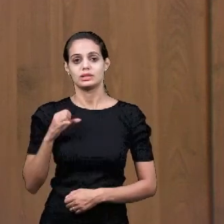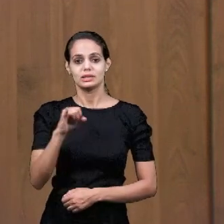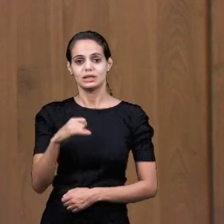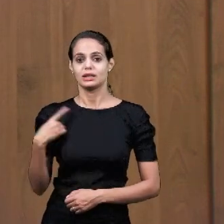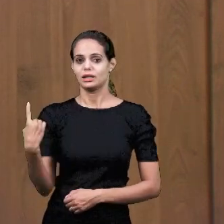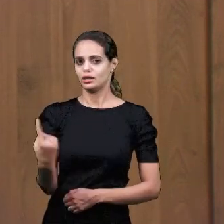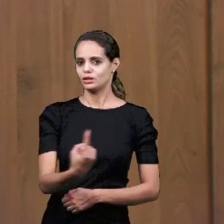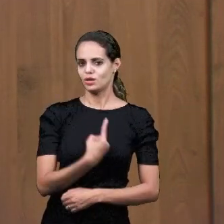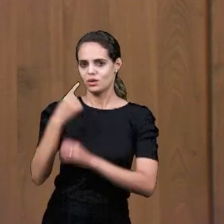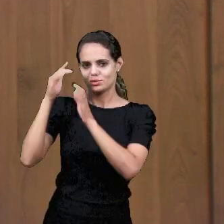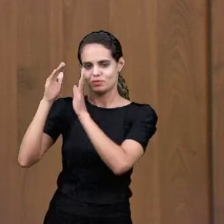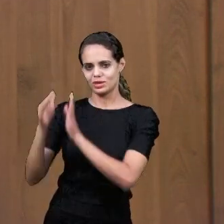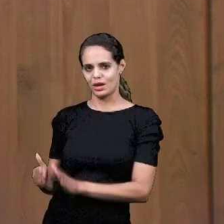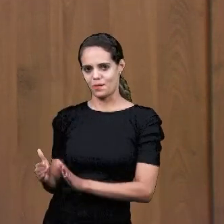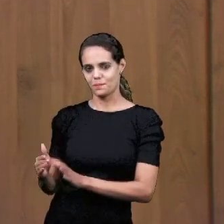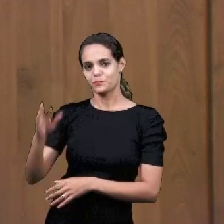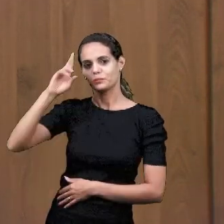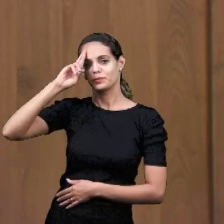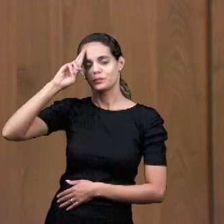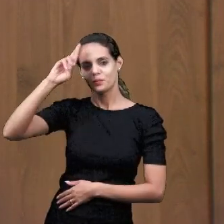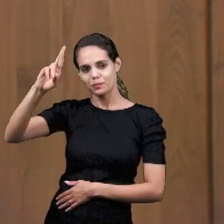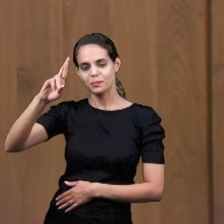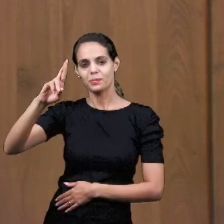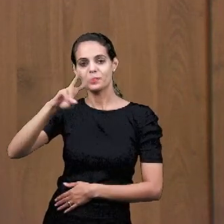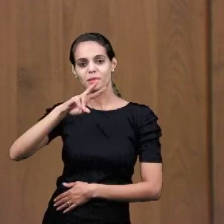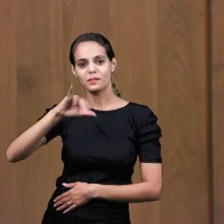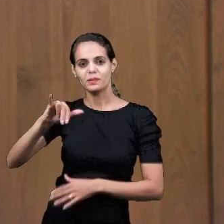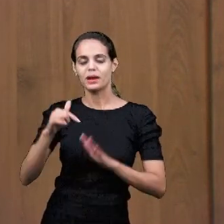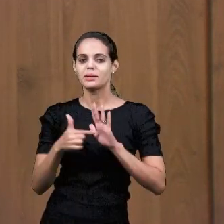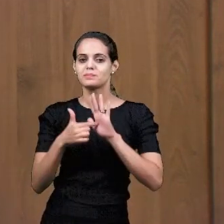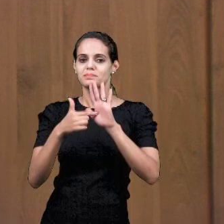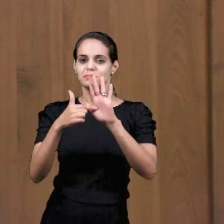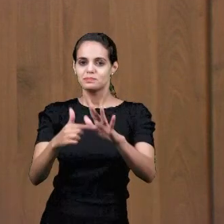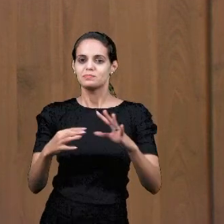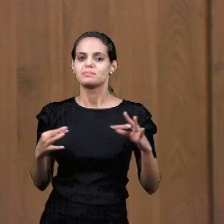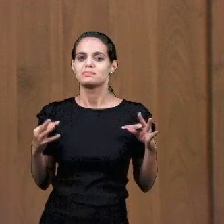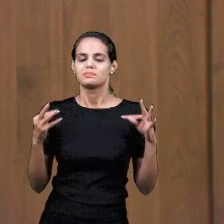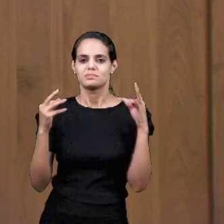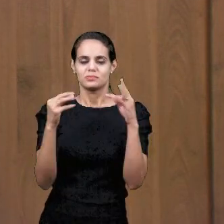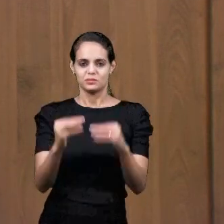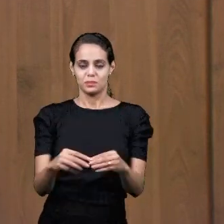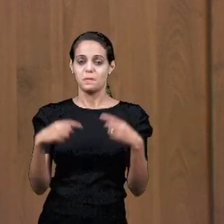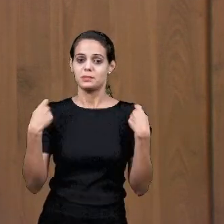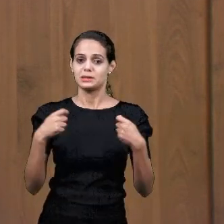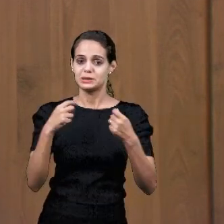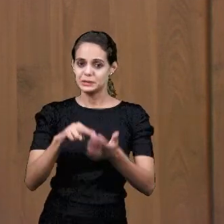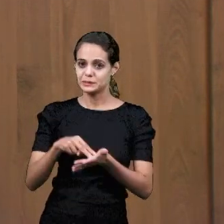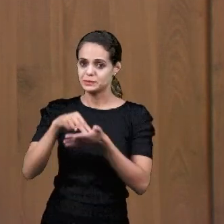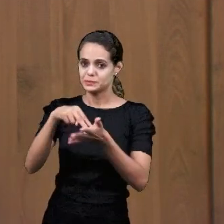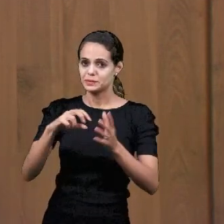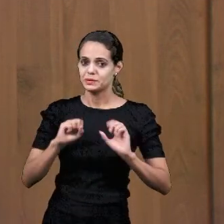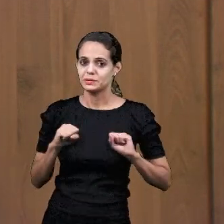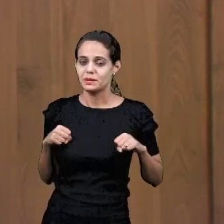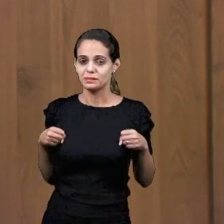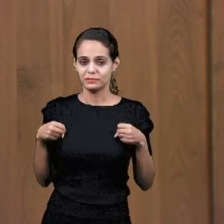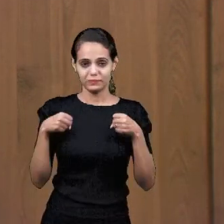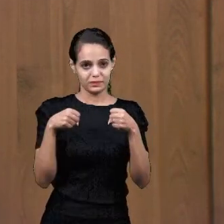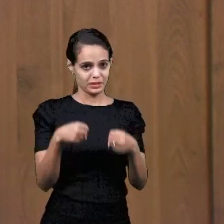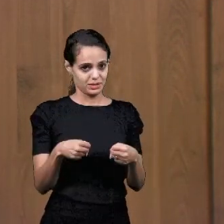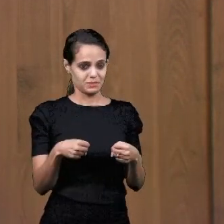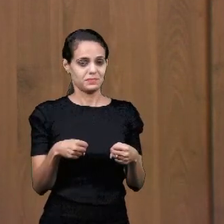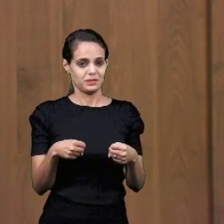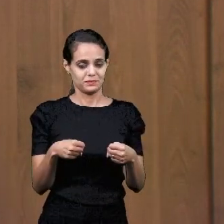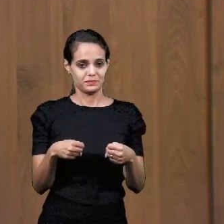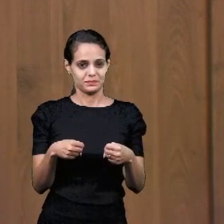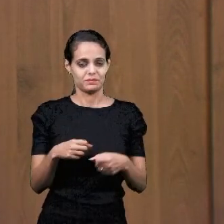toutes choses dans notre vie. Nous avons besoin d'être affermis. Les luttes ne peuvent pas nous éloigner de l'amour de Dieu. Nous